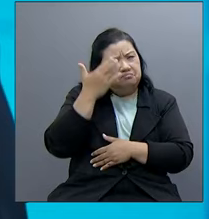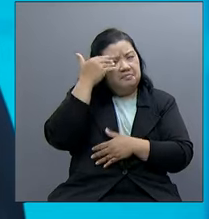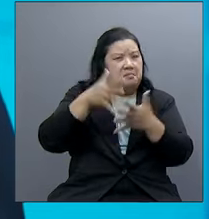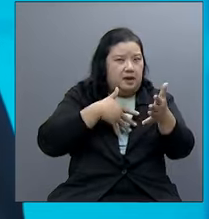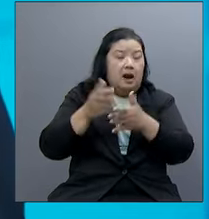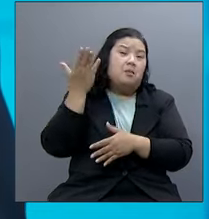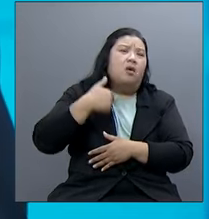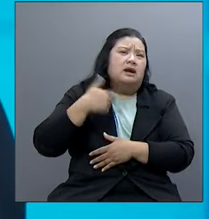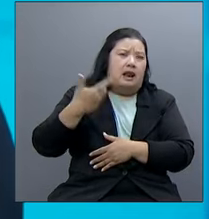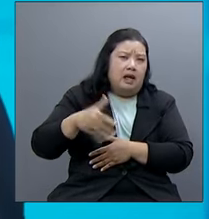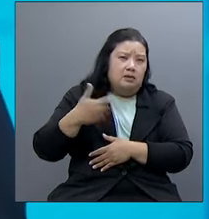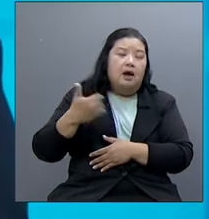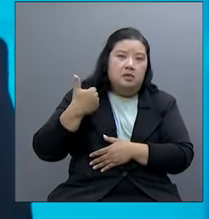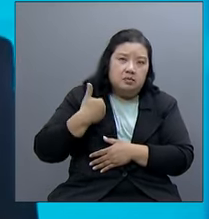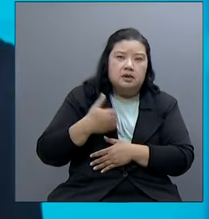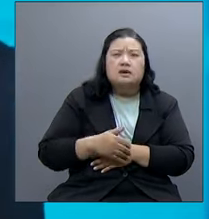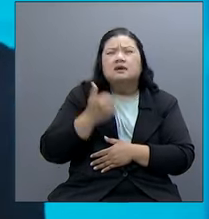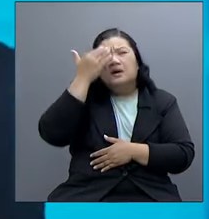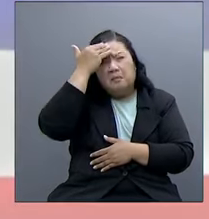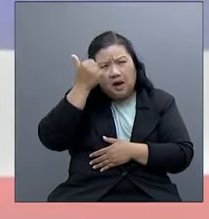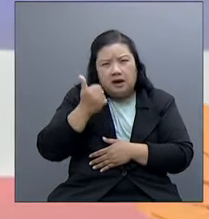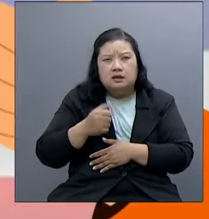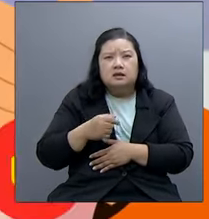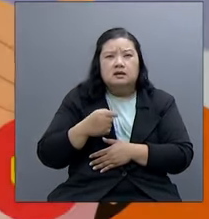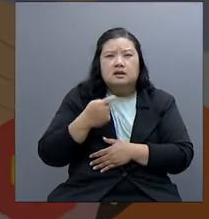ฉัเคยโนมาก่อนจะโลกสวยไปถึงไหน